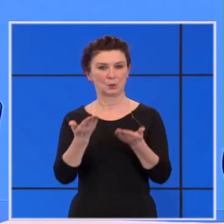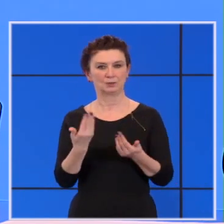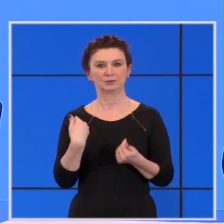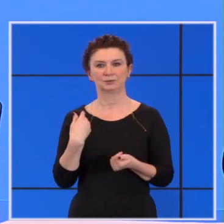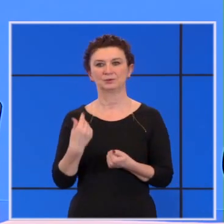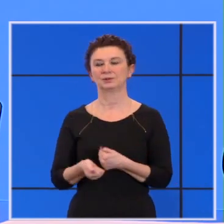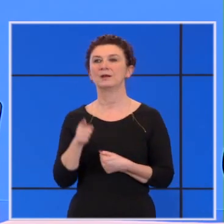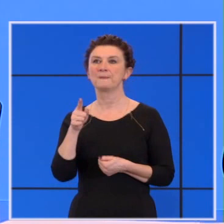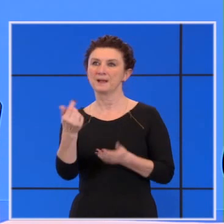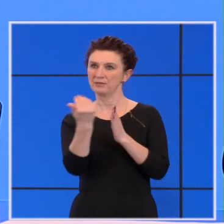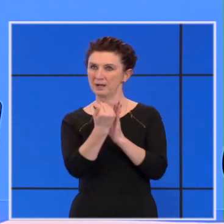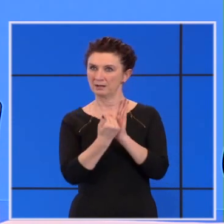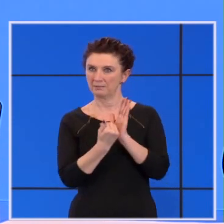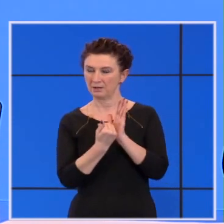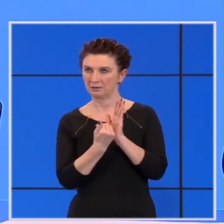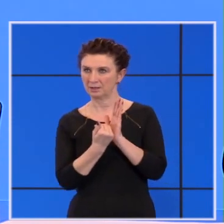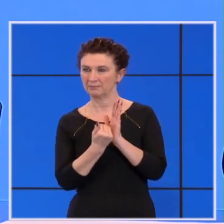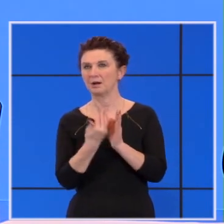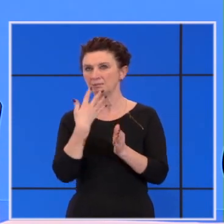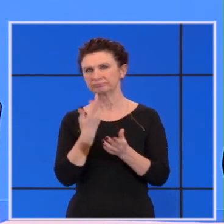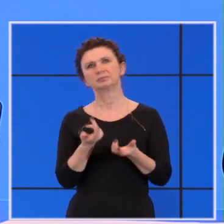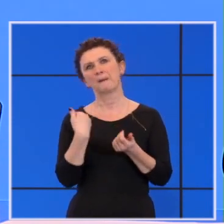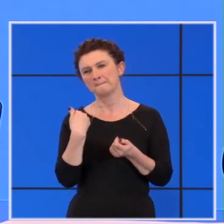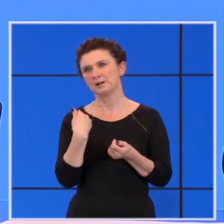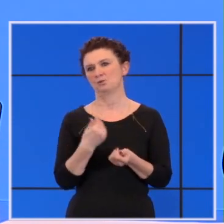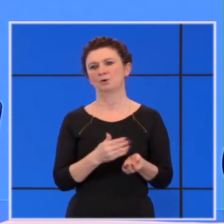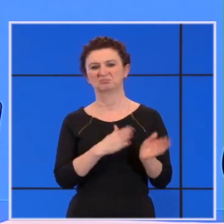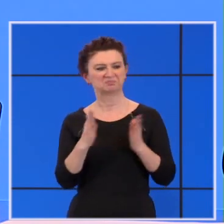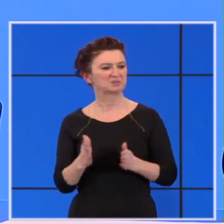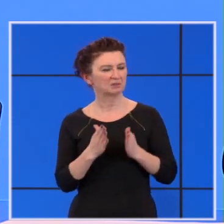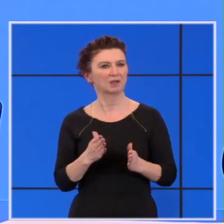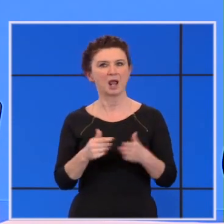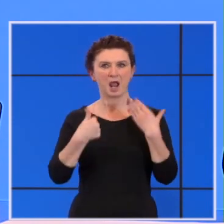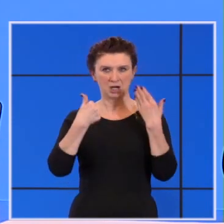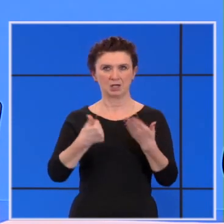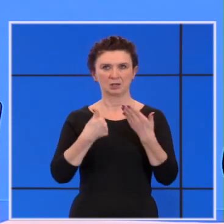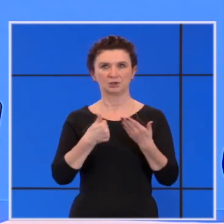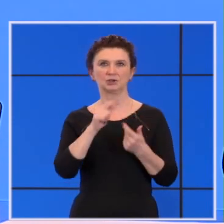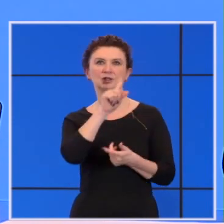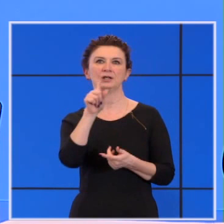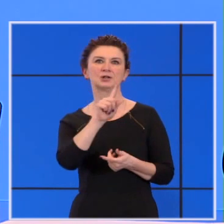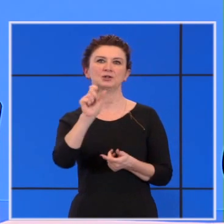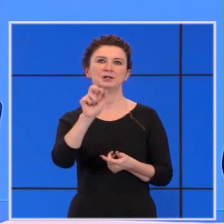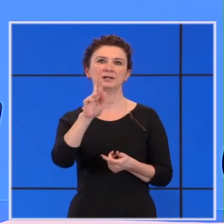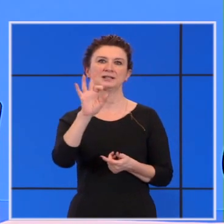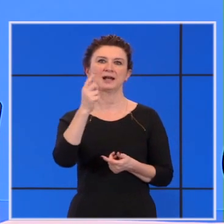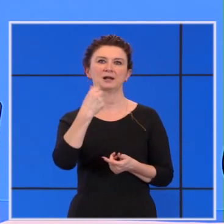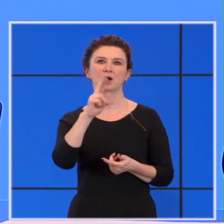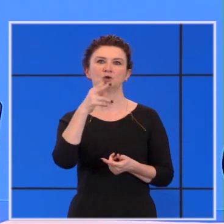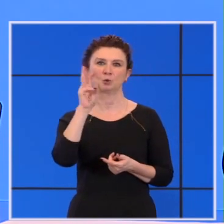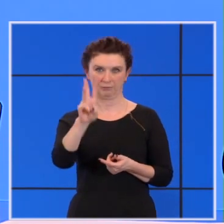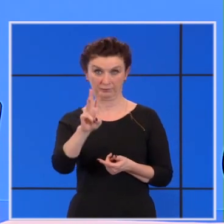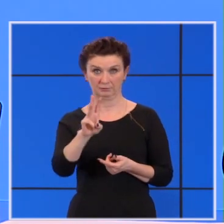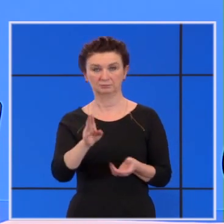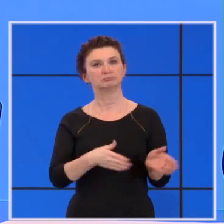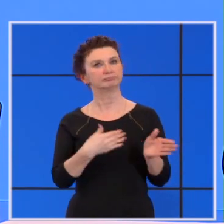zakładał 6 zarodków i to jest opisane w programie. My dzisiaj jako podstawę zakładamy 6